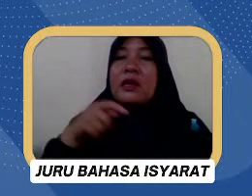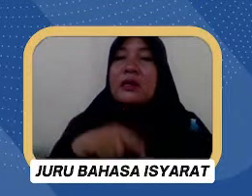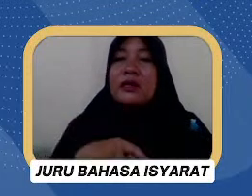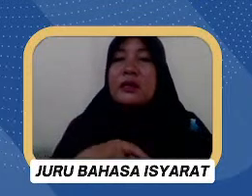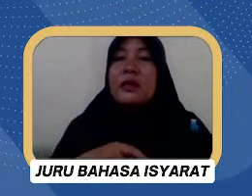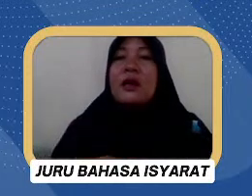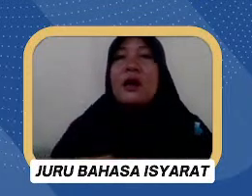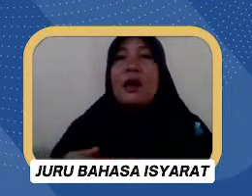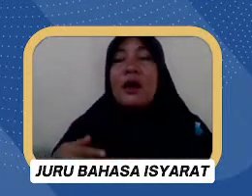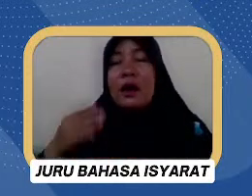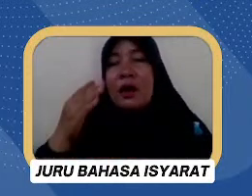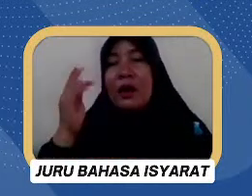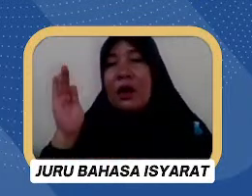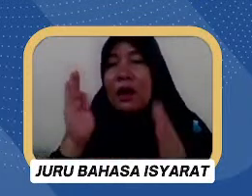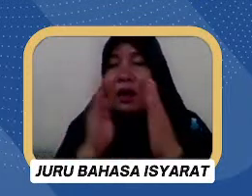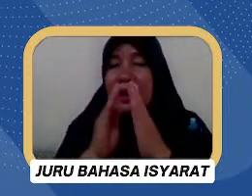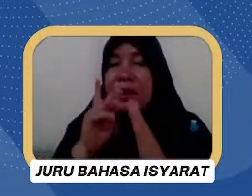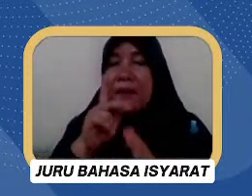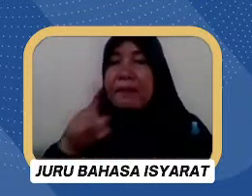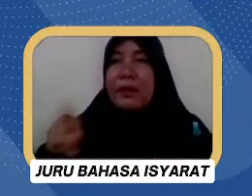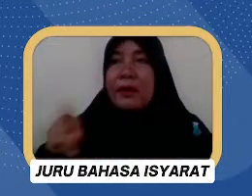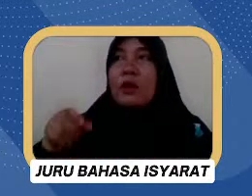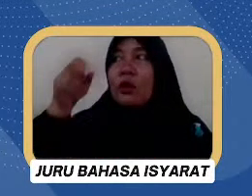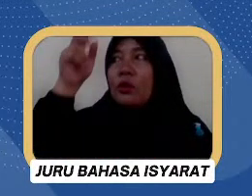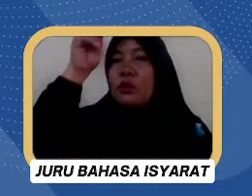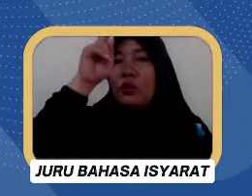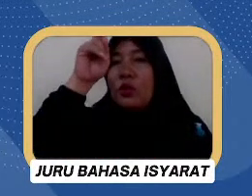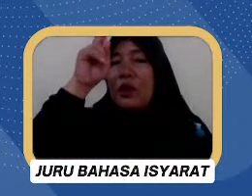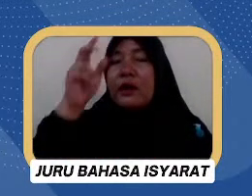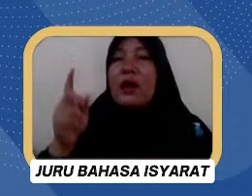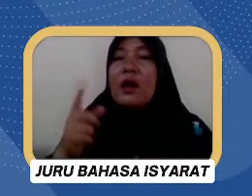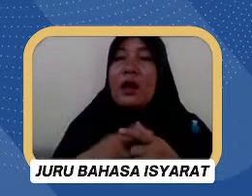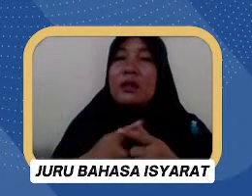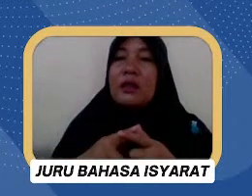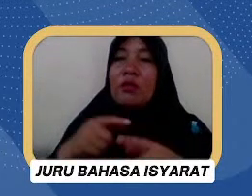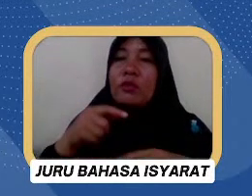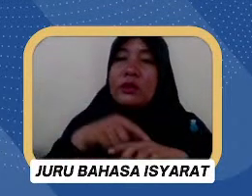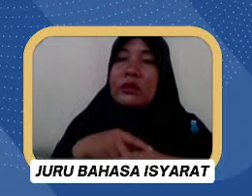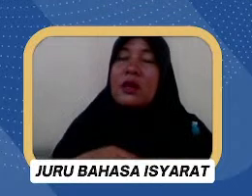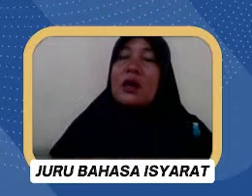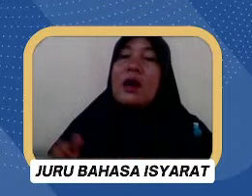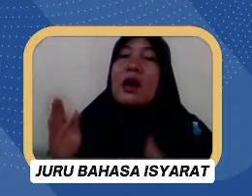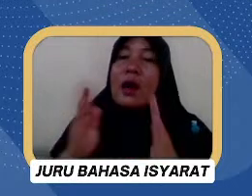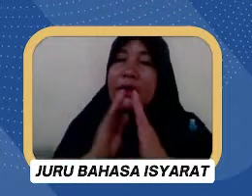keempat adalah kebijakan atau kebajikan, kebaikan.